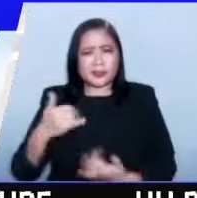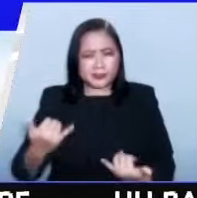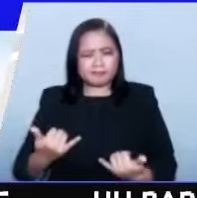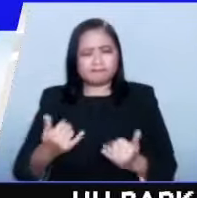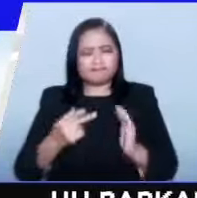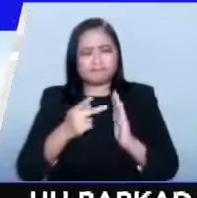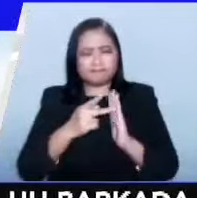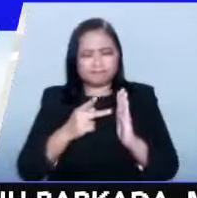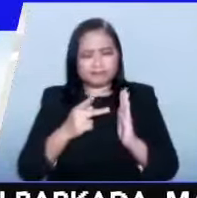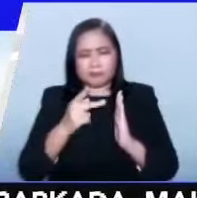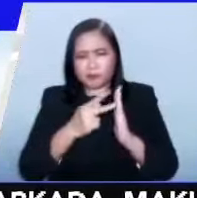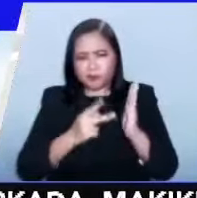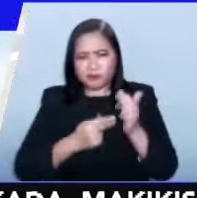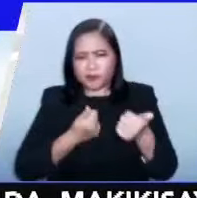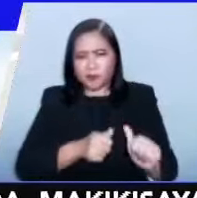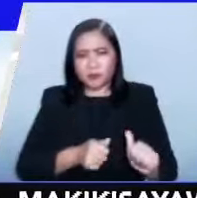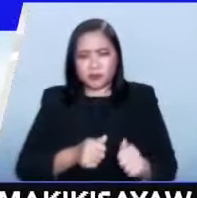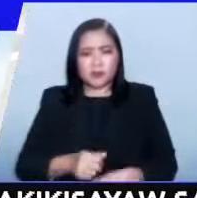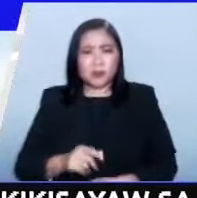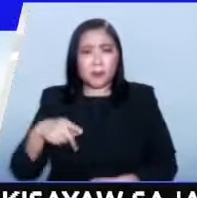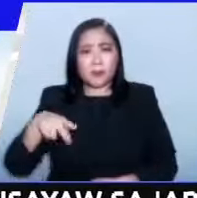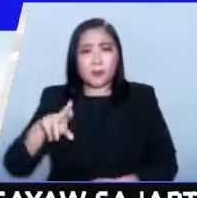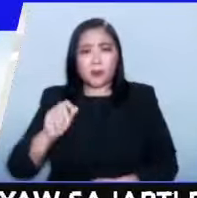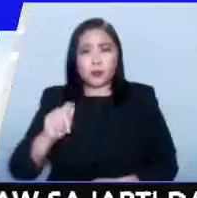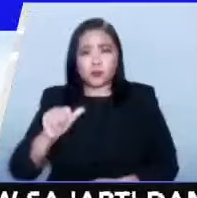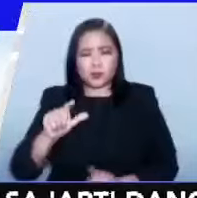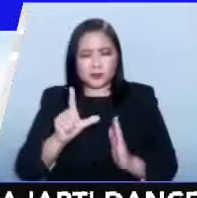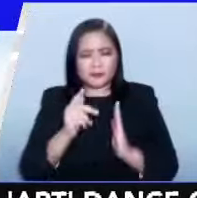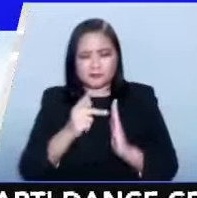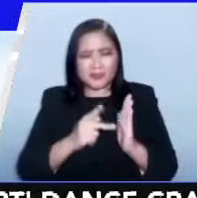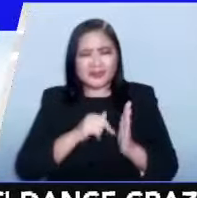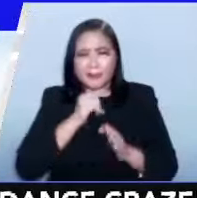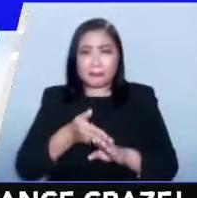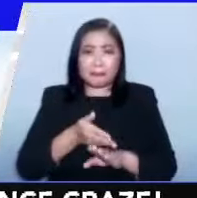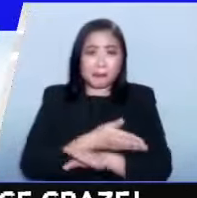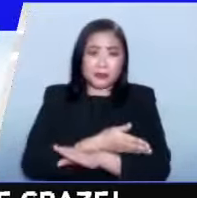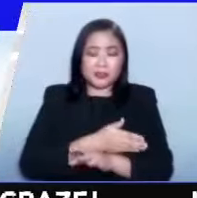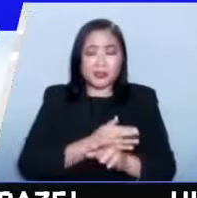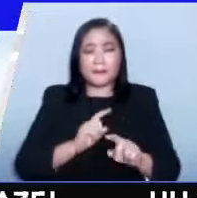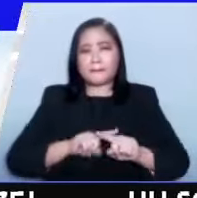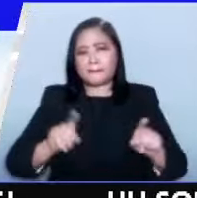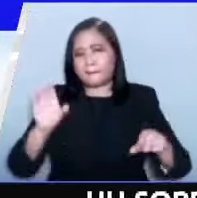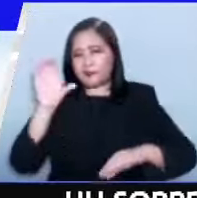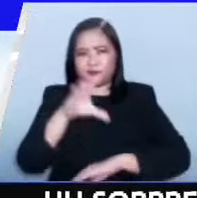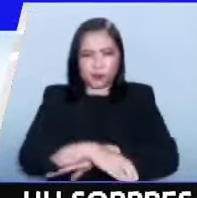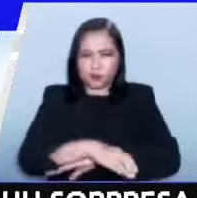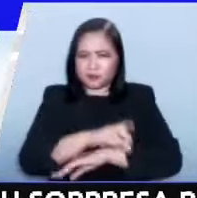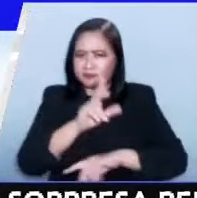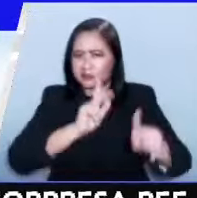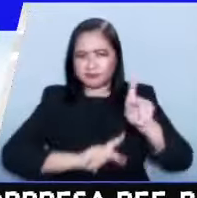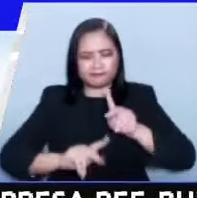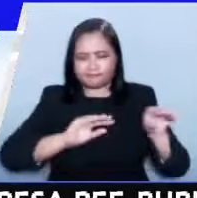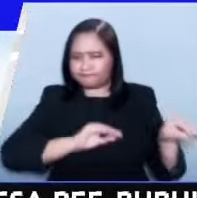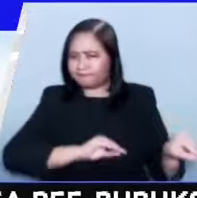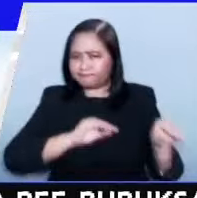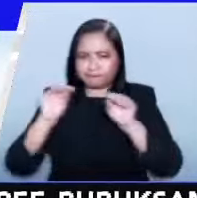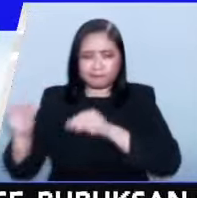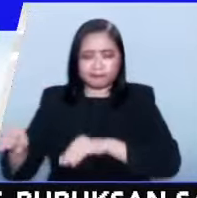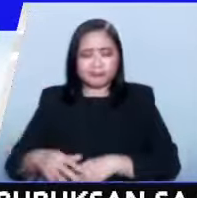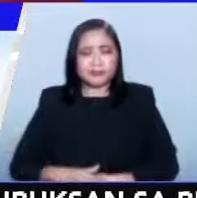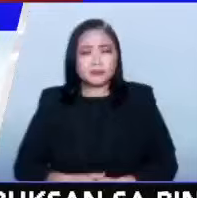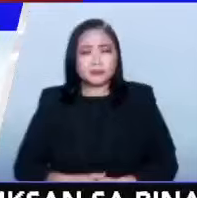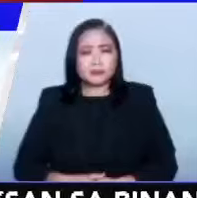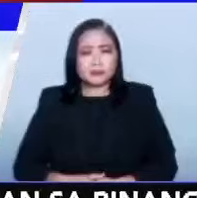under such protocol hindi na po preemptive ah forced evacuation na po Opo Mga ilang an bilang ng